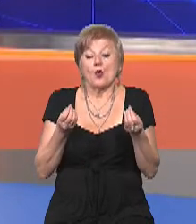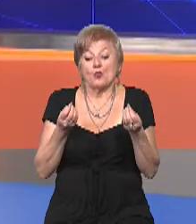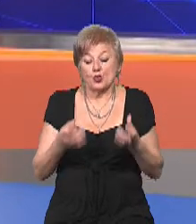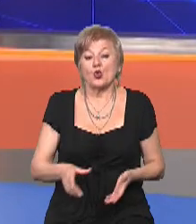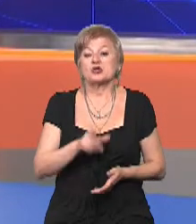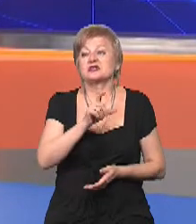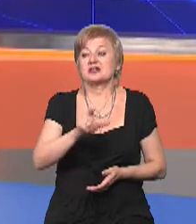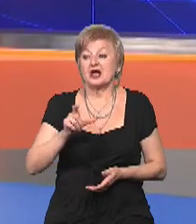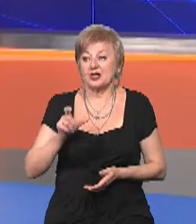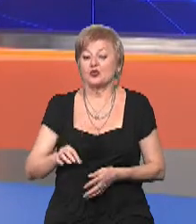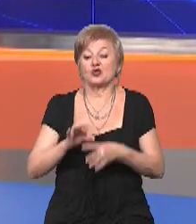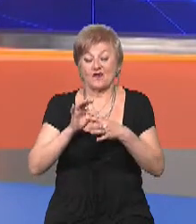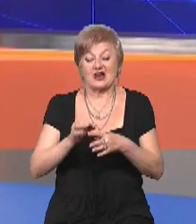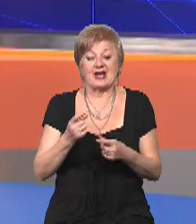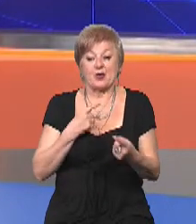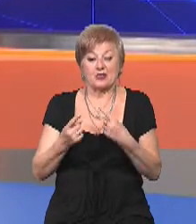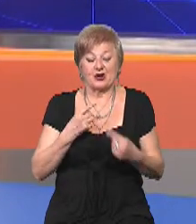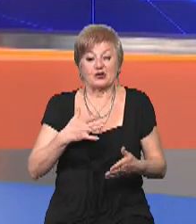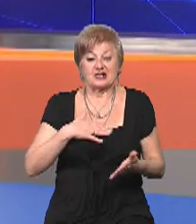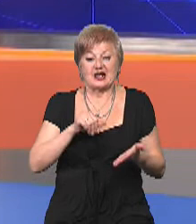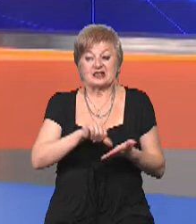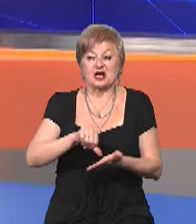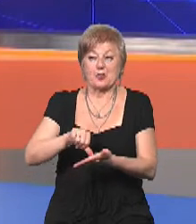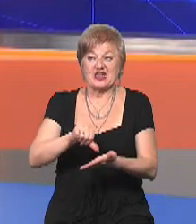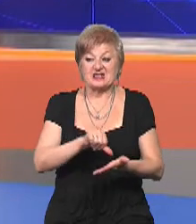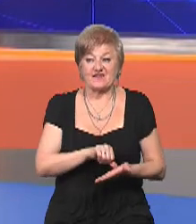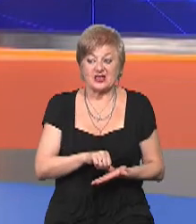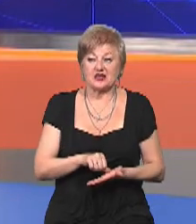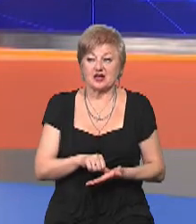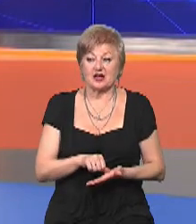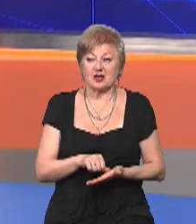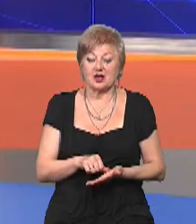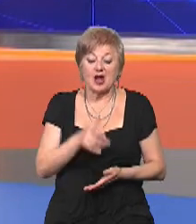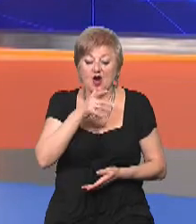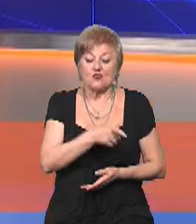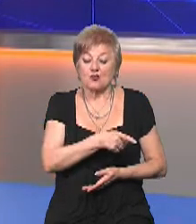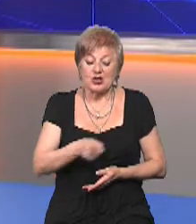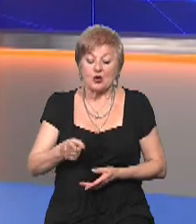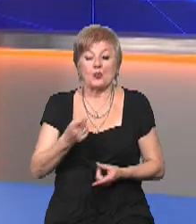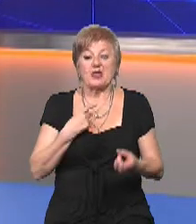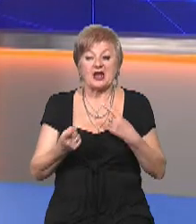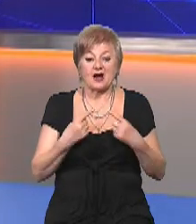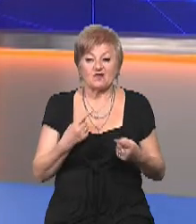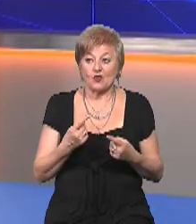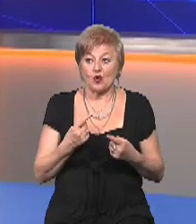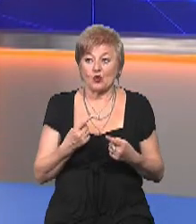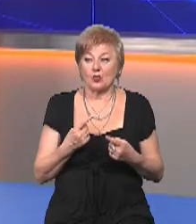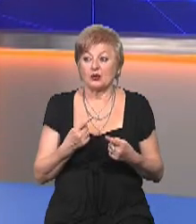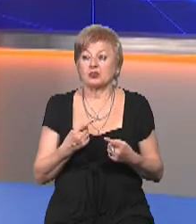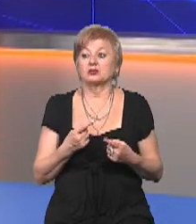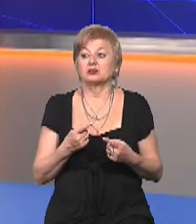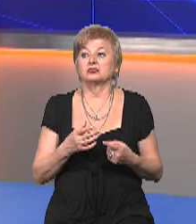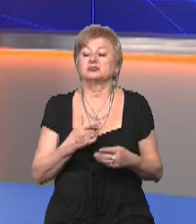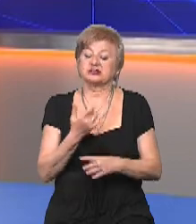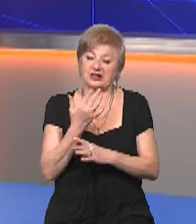люди, которые вели переговоры с нашими представителями, врут. В период переговоров выставлялись